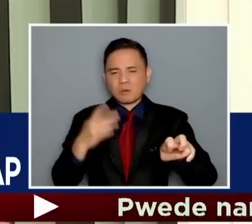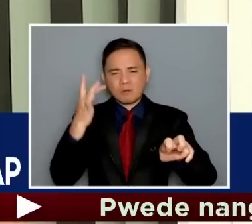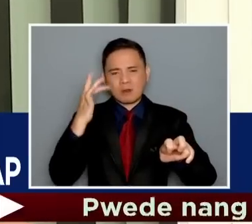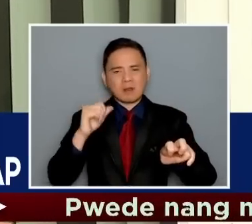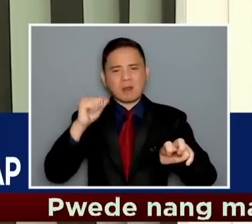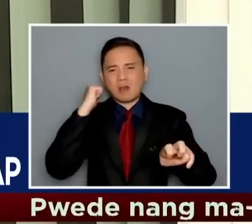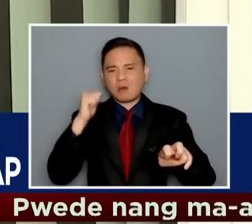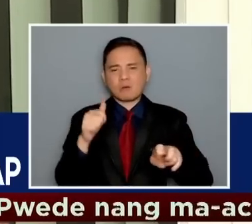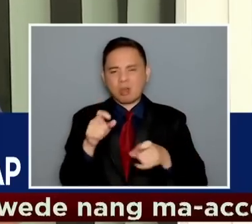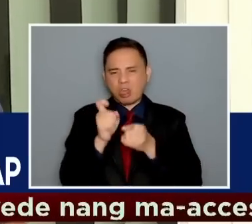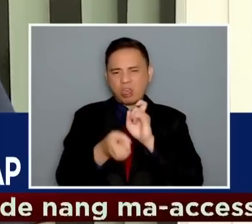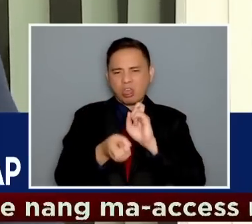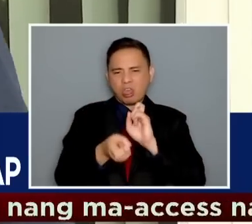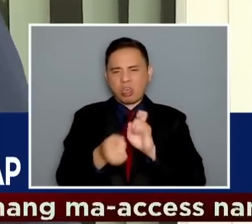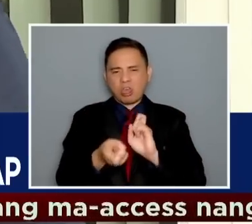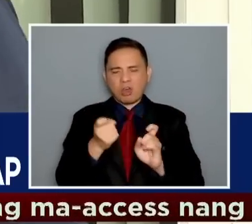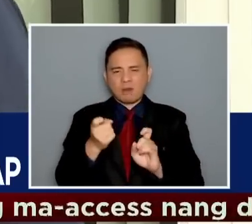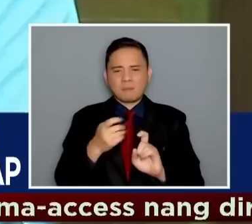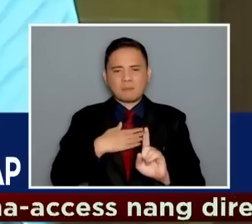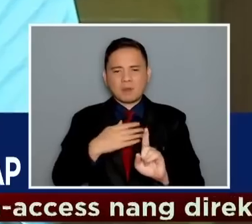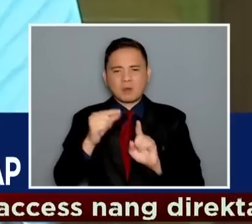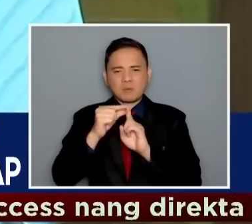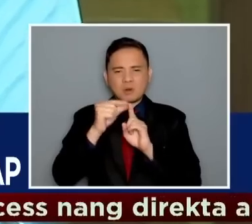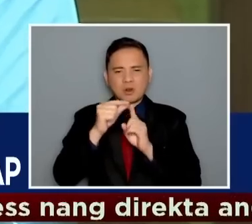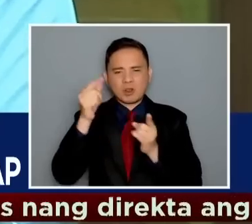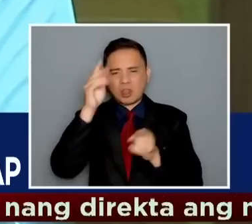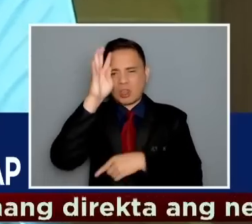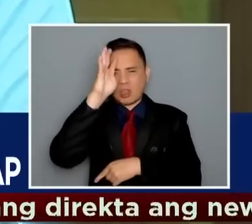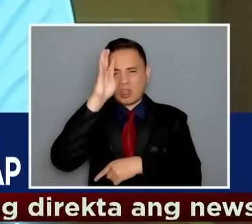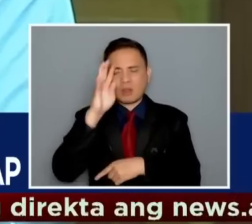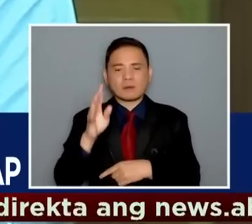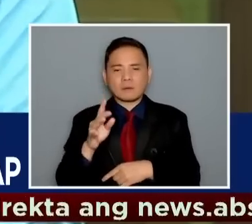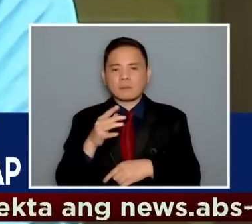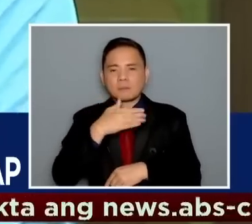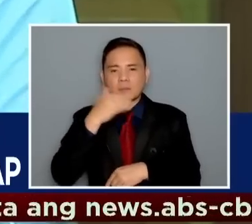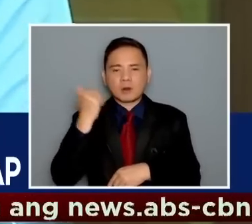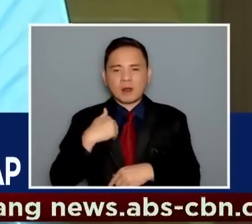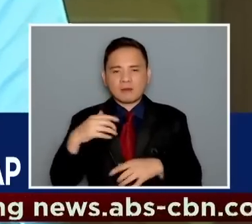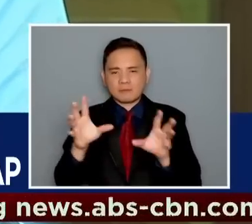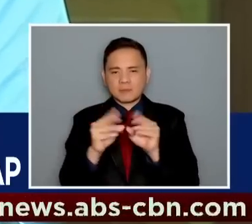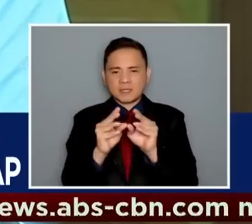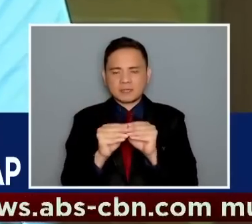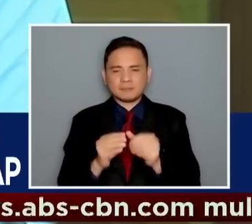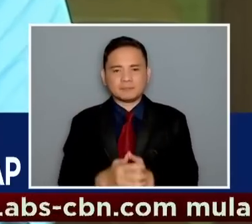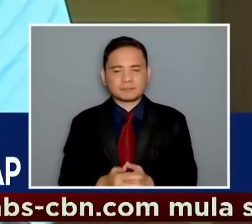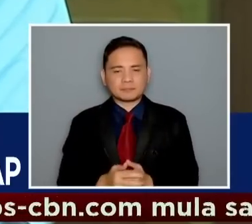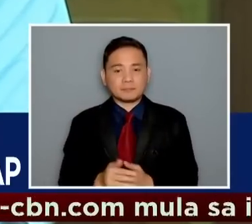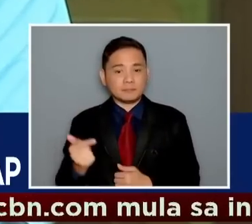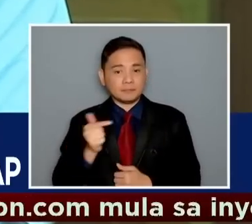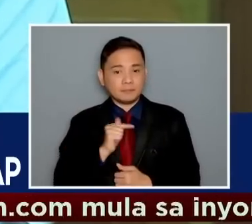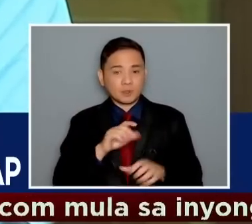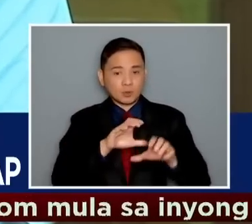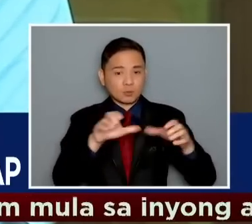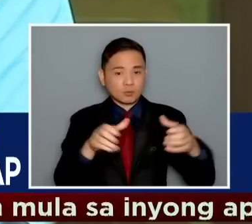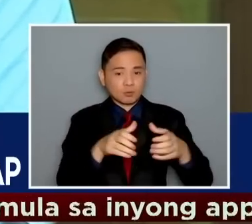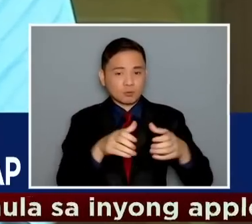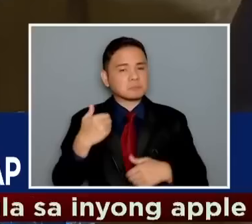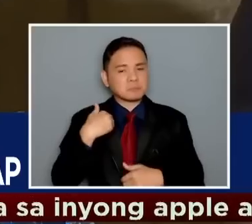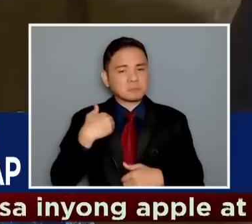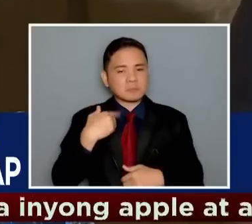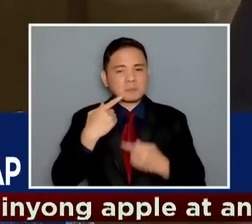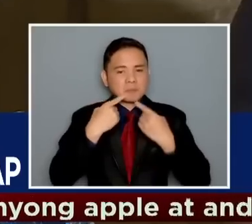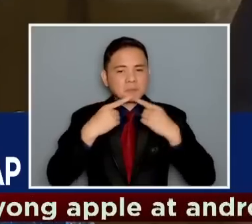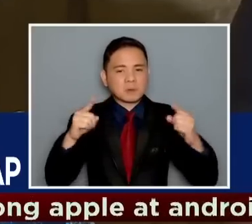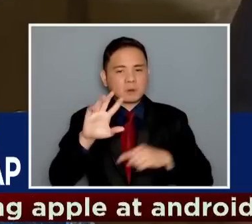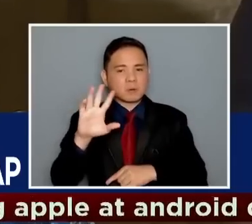talk to him, it will be in front of other people. Hindi pa rin makapagbigay ng petsa ang kampo ni Teves kung kailan makauuwi sa bansa ang